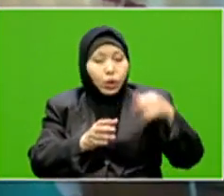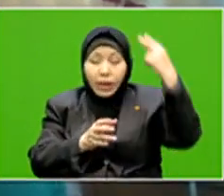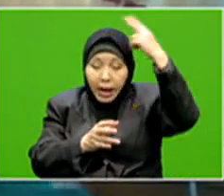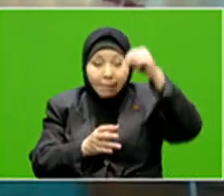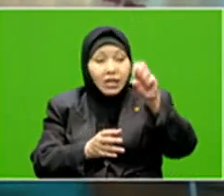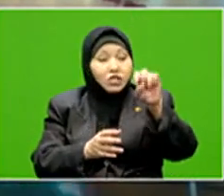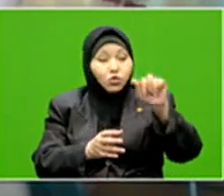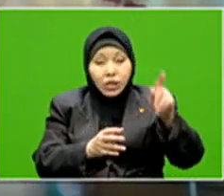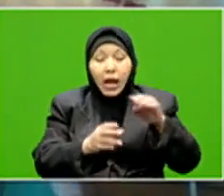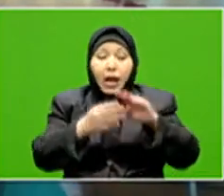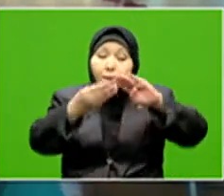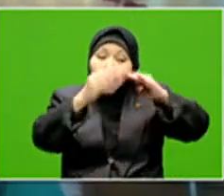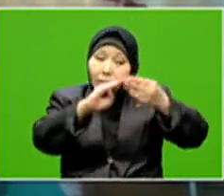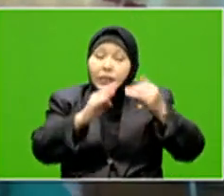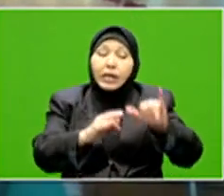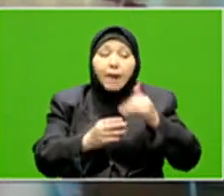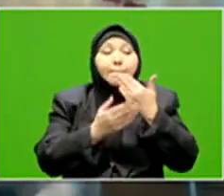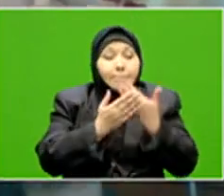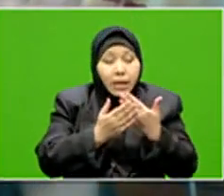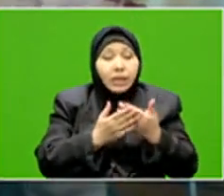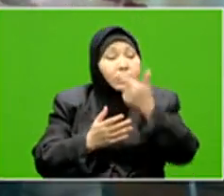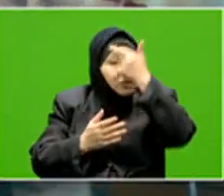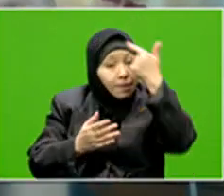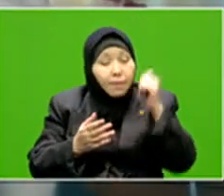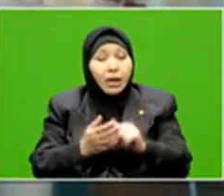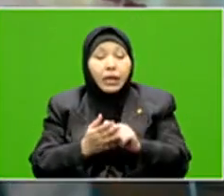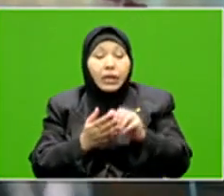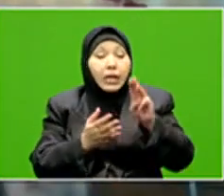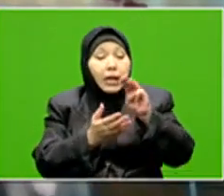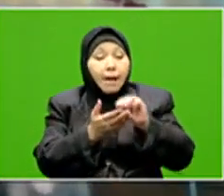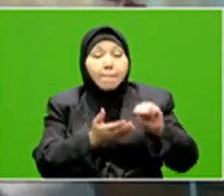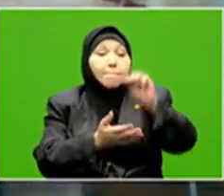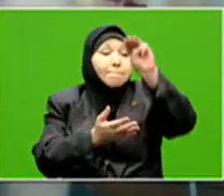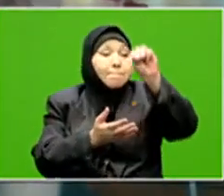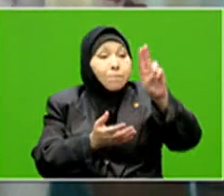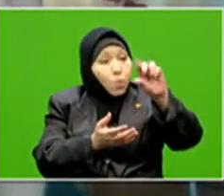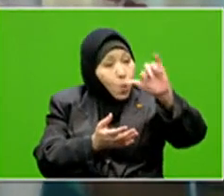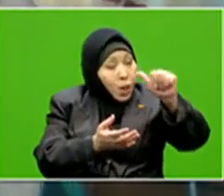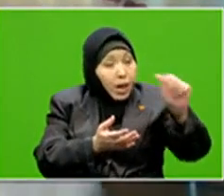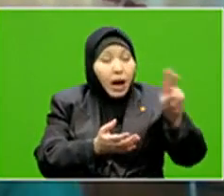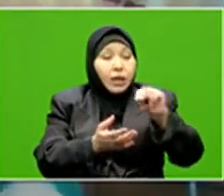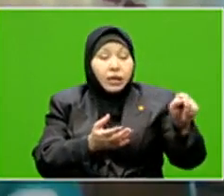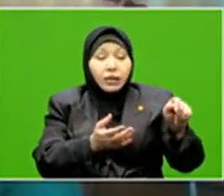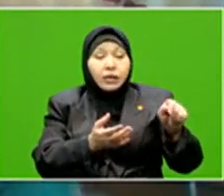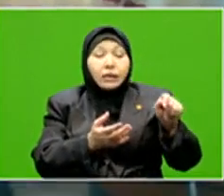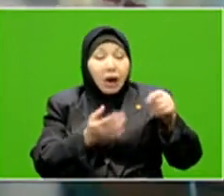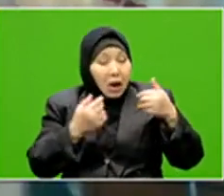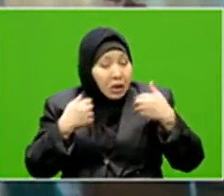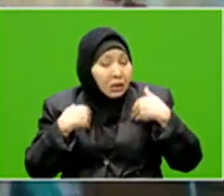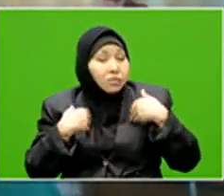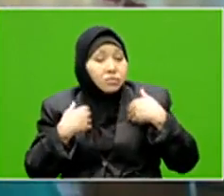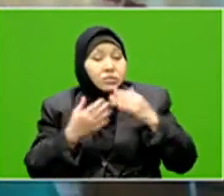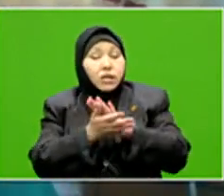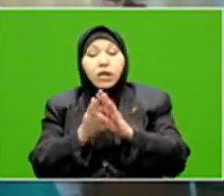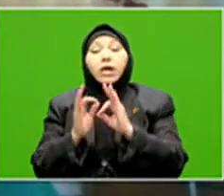hidup dalam satu komuniti yang baik. Disebabkan oleh kemuliaan yang dimiliki oleh Nabi Syuaib,